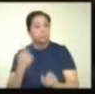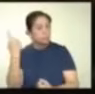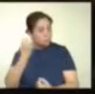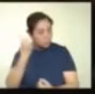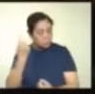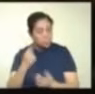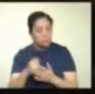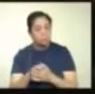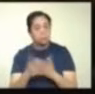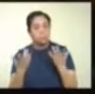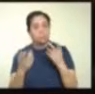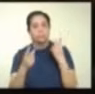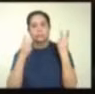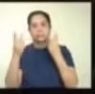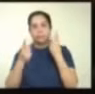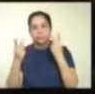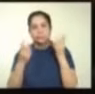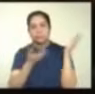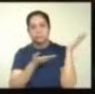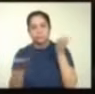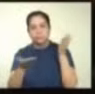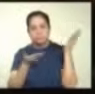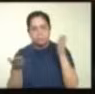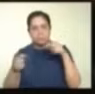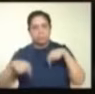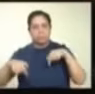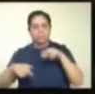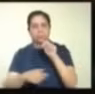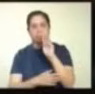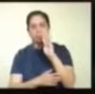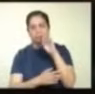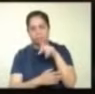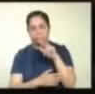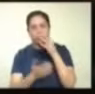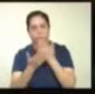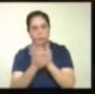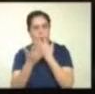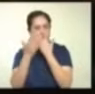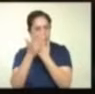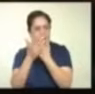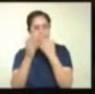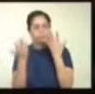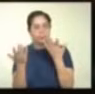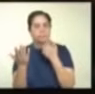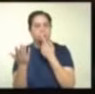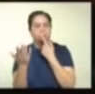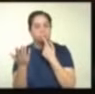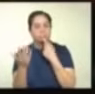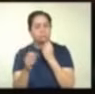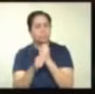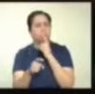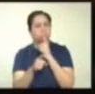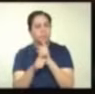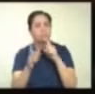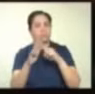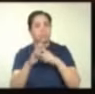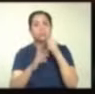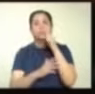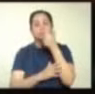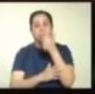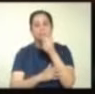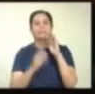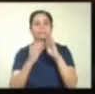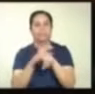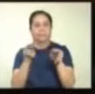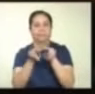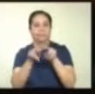naman yung pagdalaw at delivery dito sa loob ng New Bilibid Prison. Pero pagtitiyak ni General Bantag ay simula bukas balik